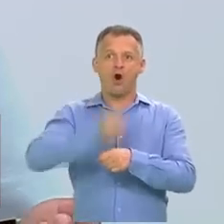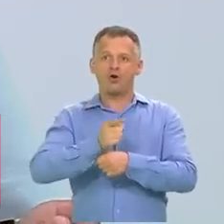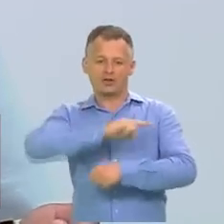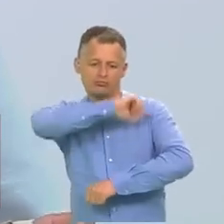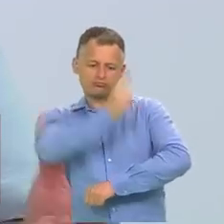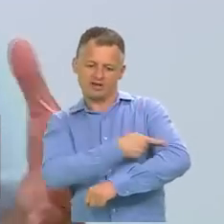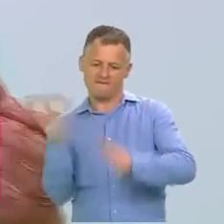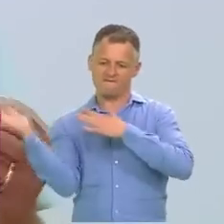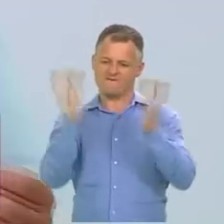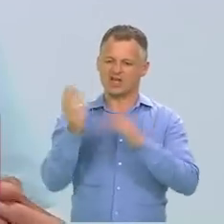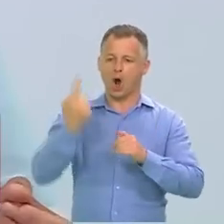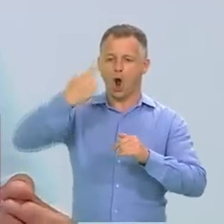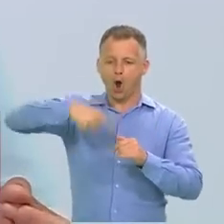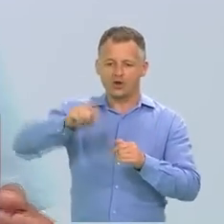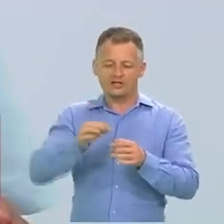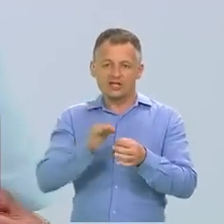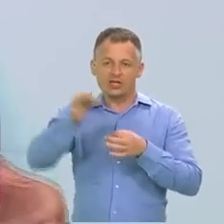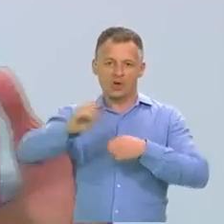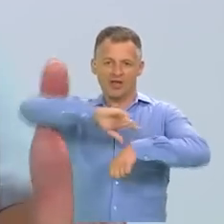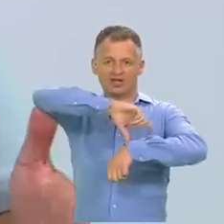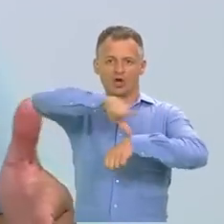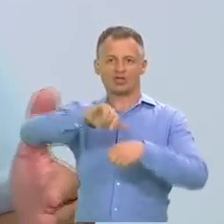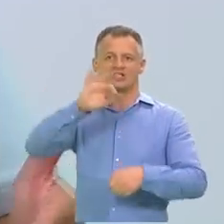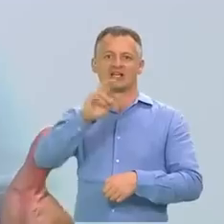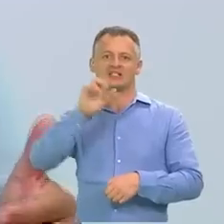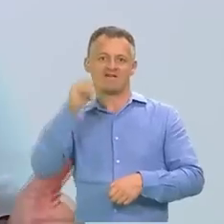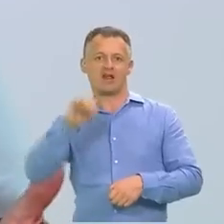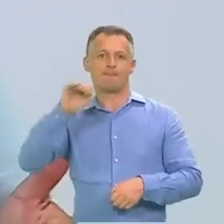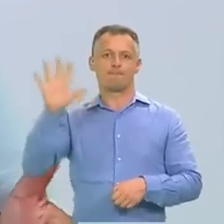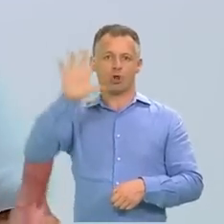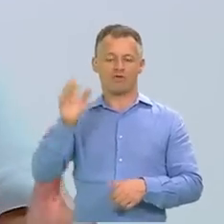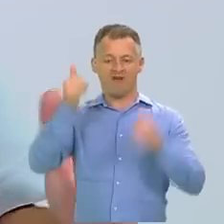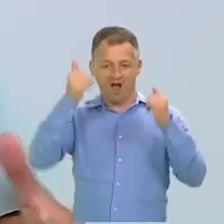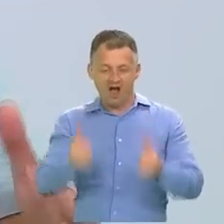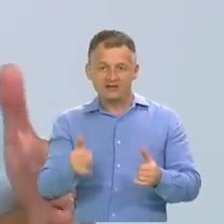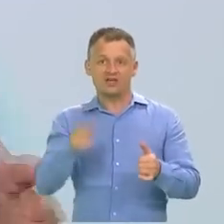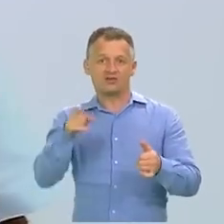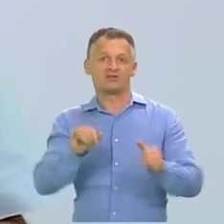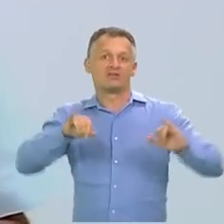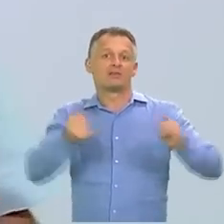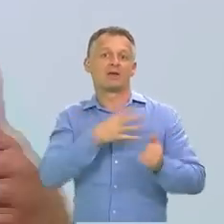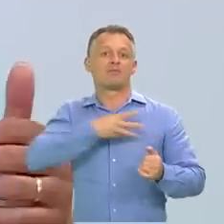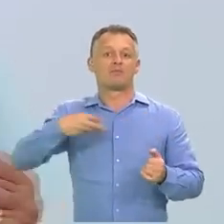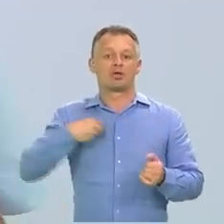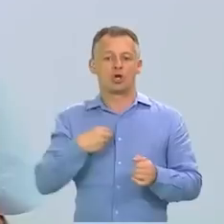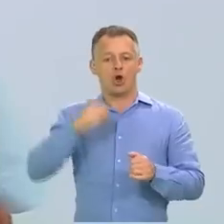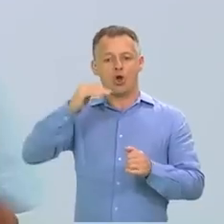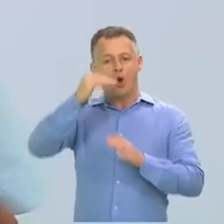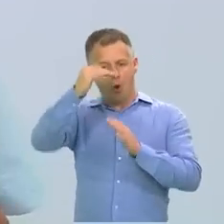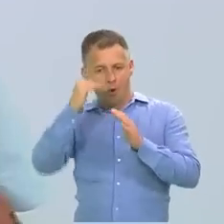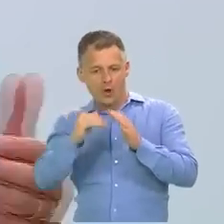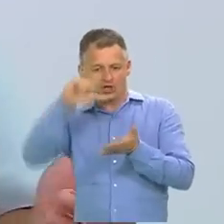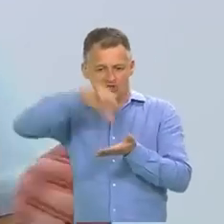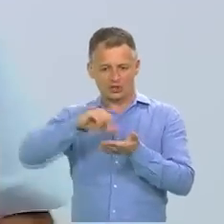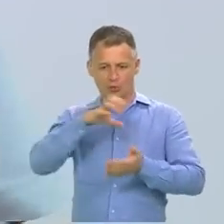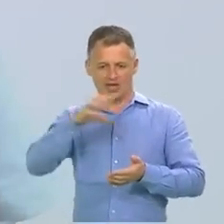de km pe oră, au fost și prin Transilvania, Moldova, iar astăzi aceste fenomene coboară spre centru-est, iar diseară și în partea de